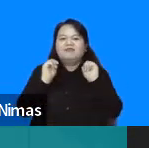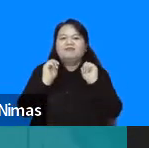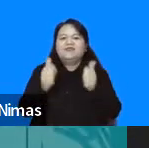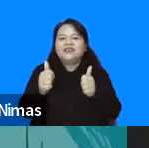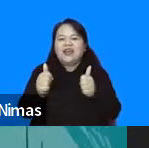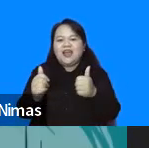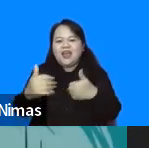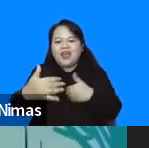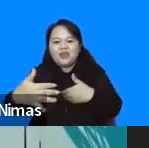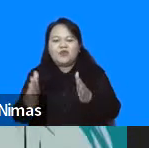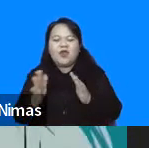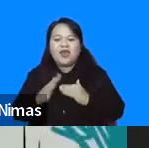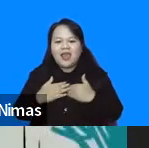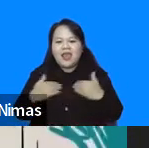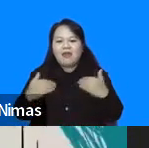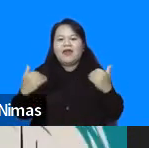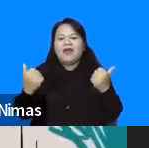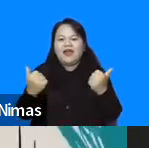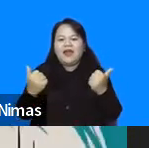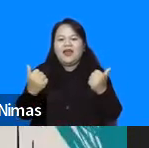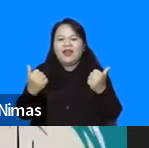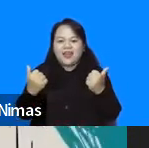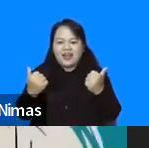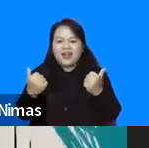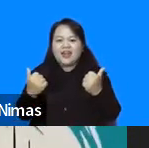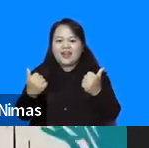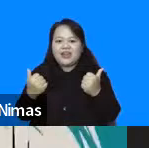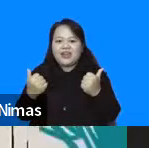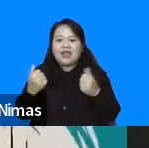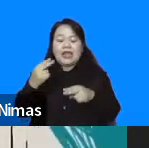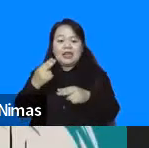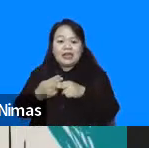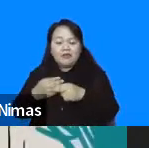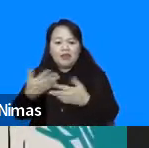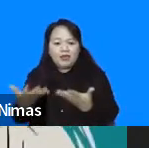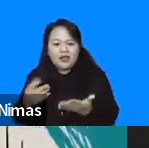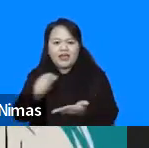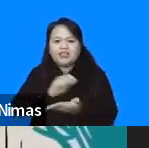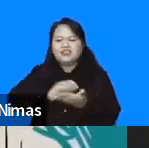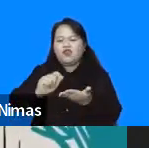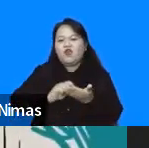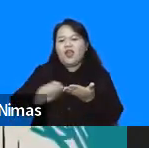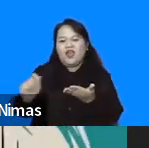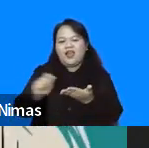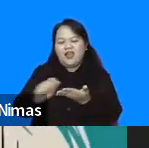yang ramah, ruang yang aman. Benar masa